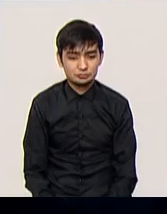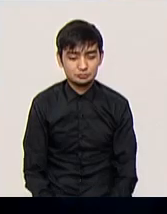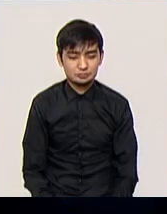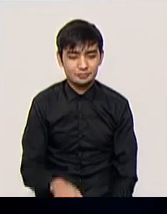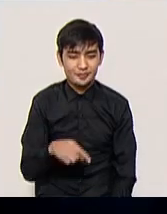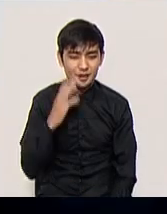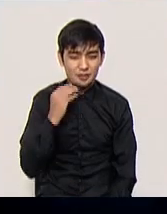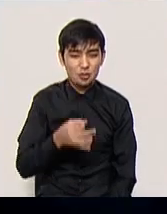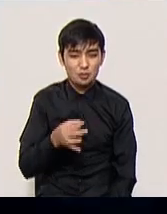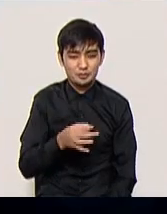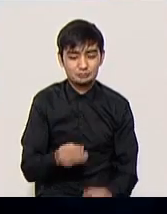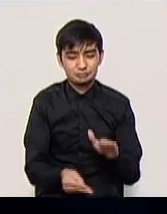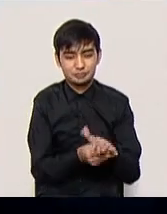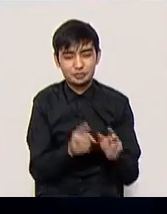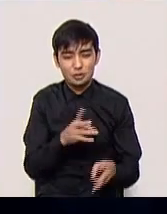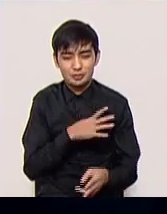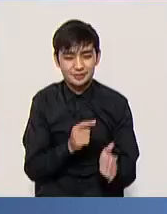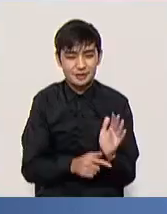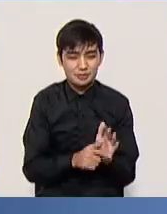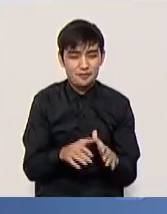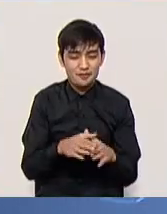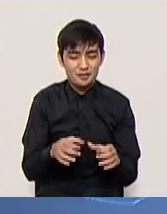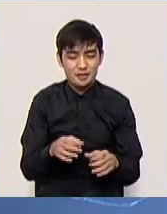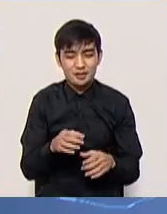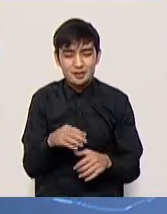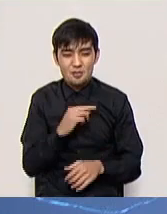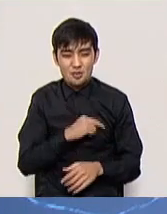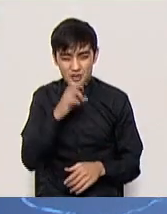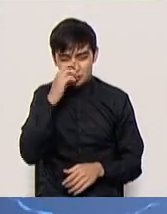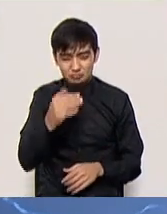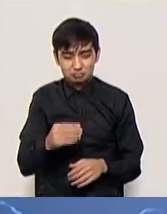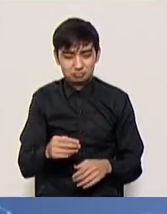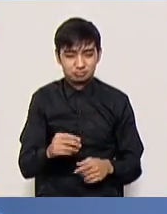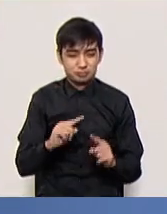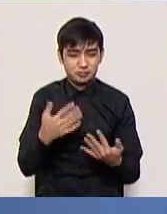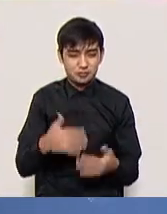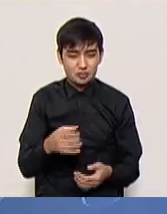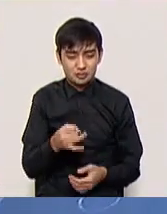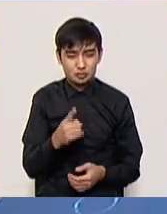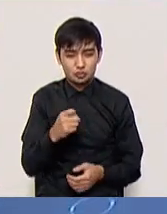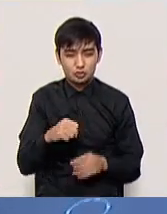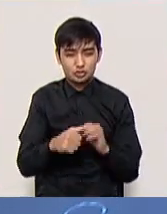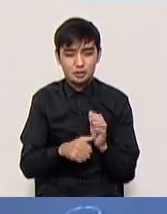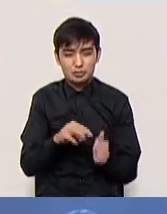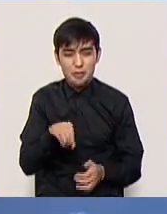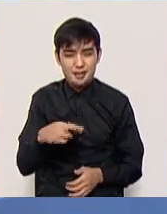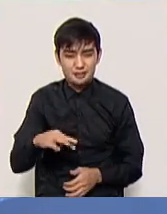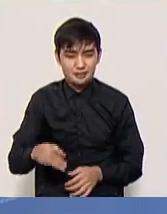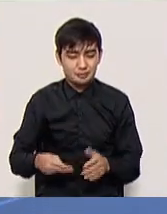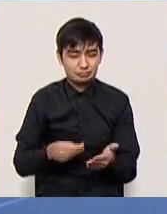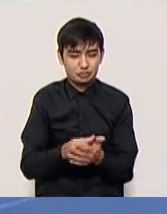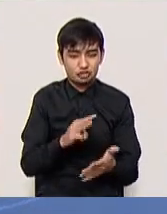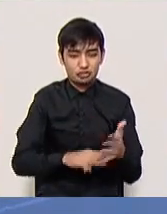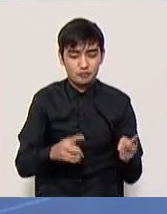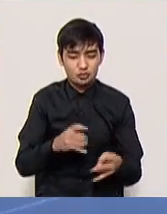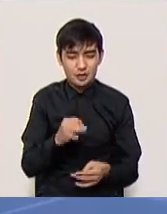Биыл Алматы облысында пара алган 70 шенеунүк сотталды. Олар мемлекетке 117 миллиард теңге айыппул төлөөгө тийиз. Әсіресе жемқорлық фактісі